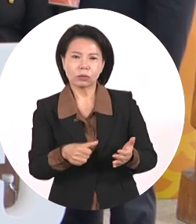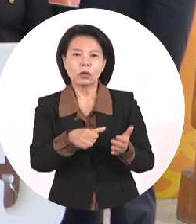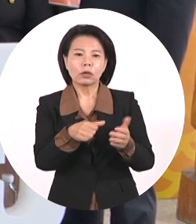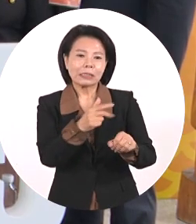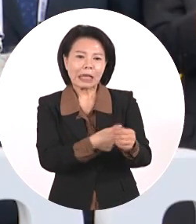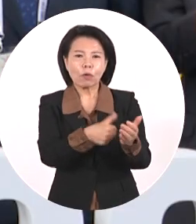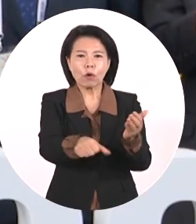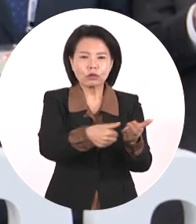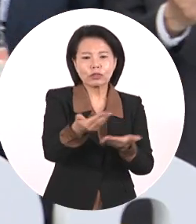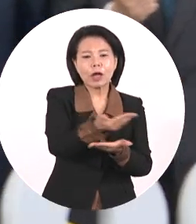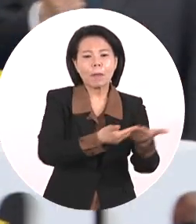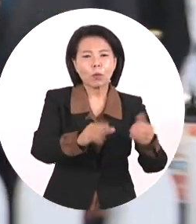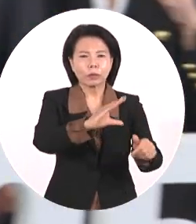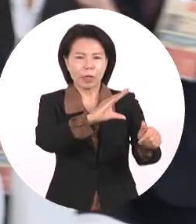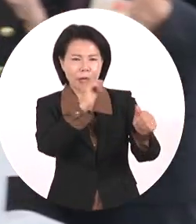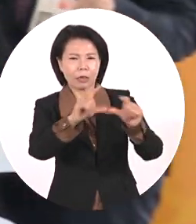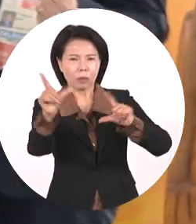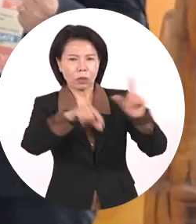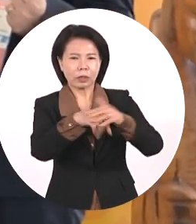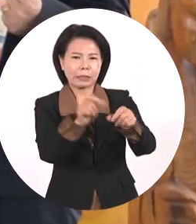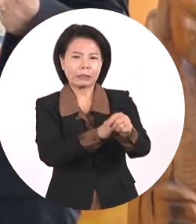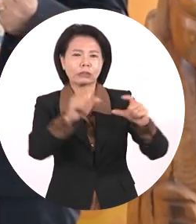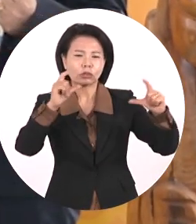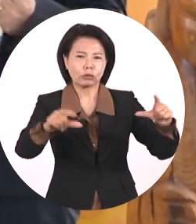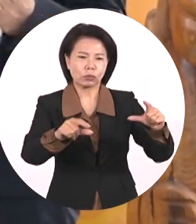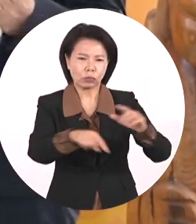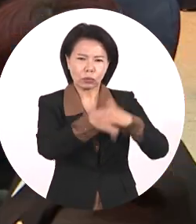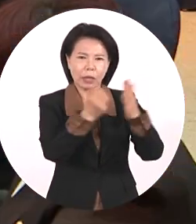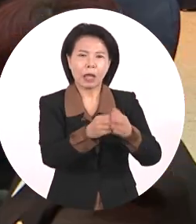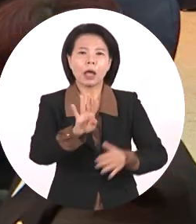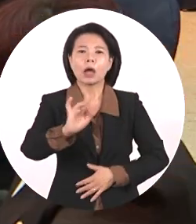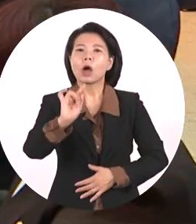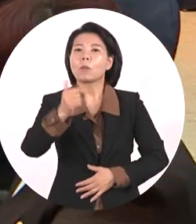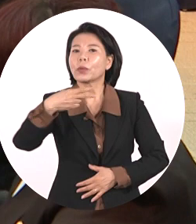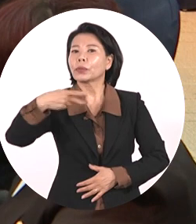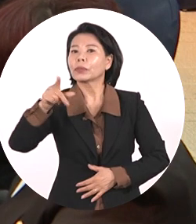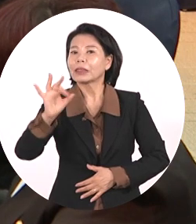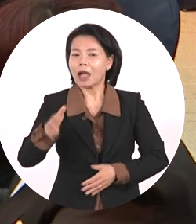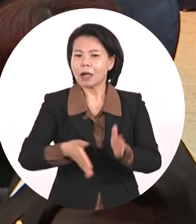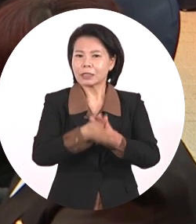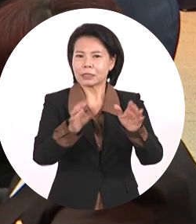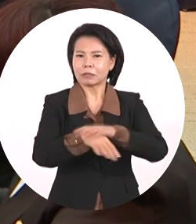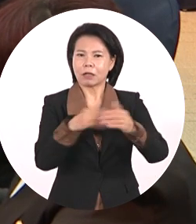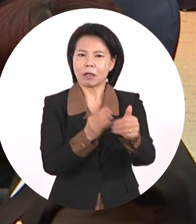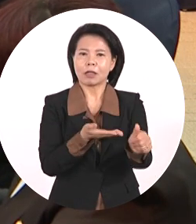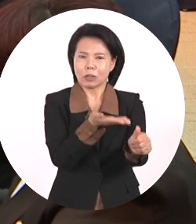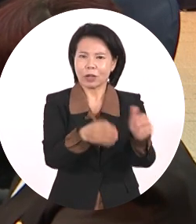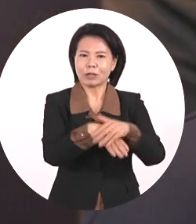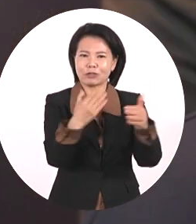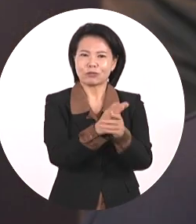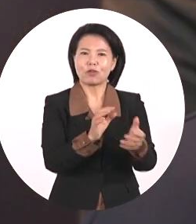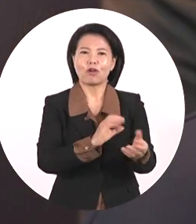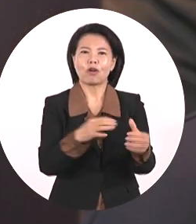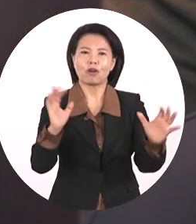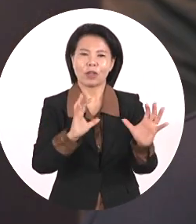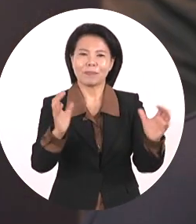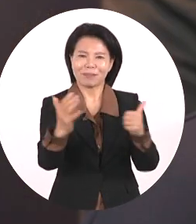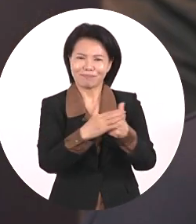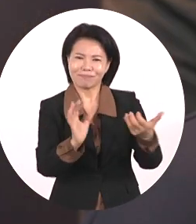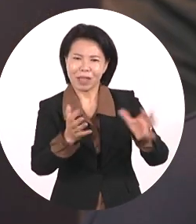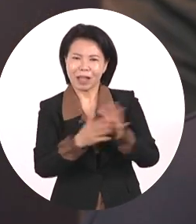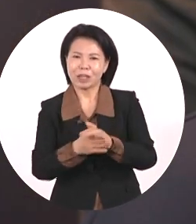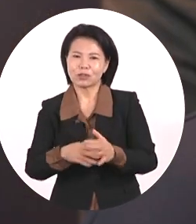인도네시아와는 자원순환 모델 및 분산에너지 특구 기술을 본탕시에 적용하는 협력을 제안했고,